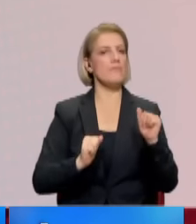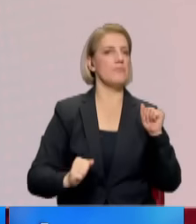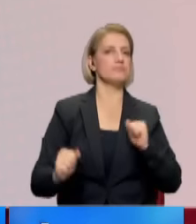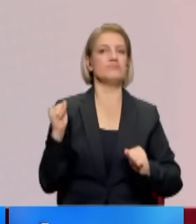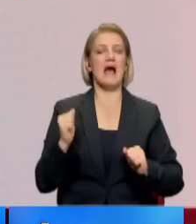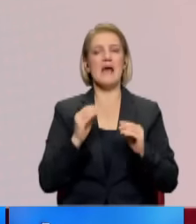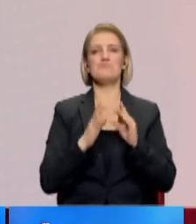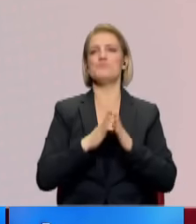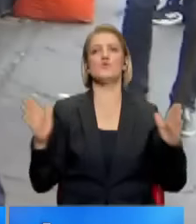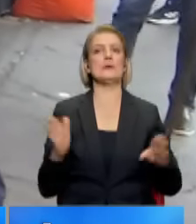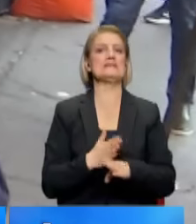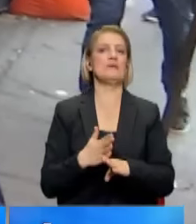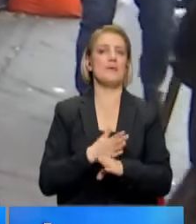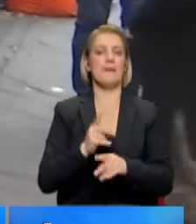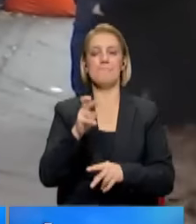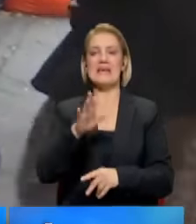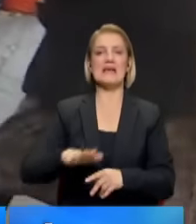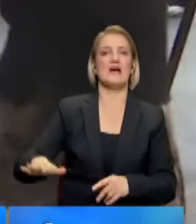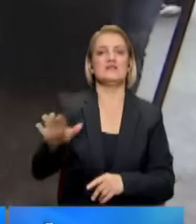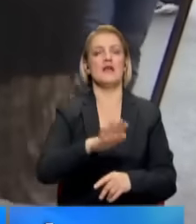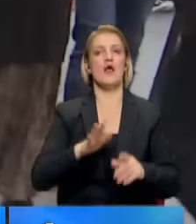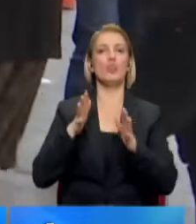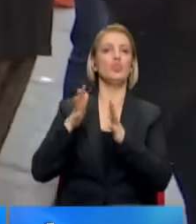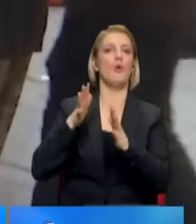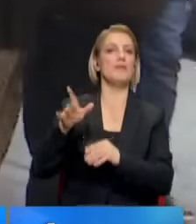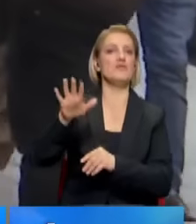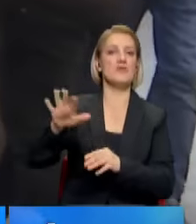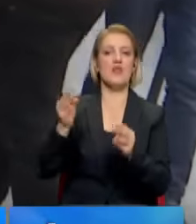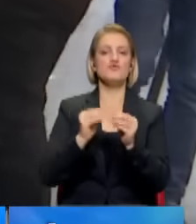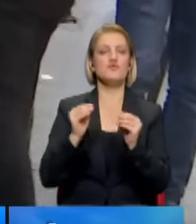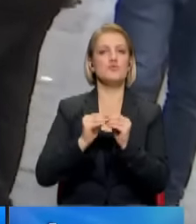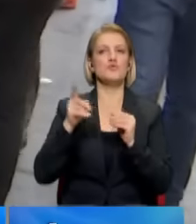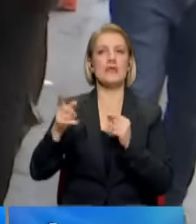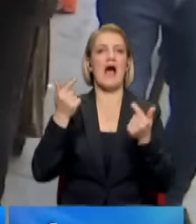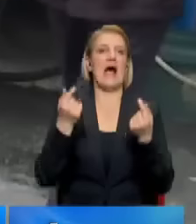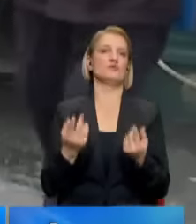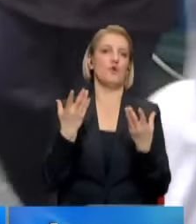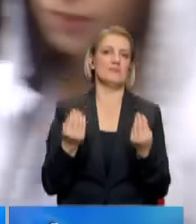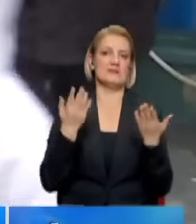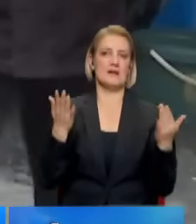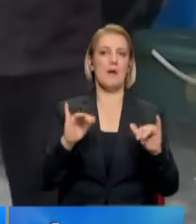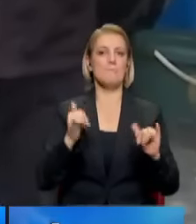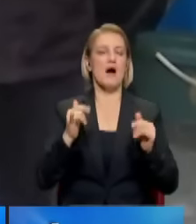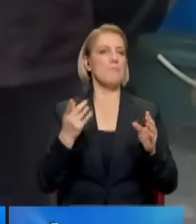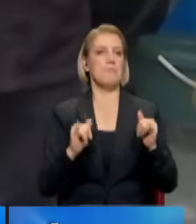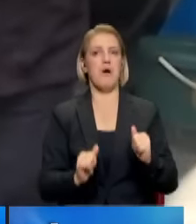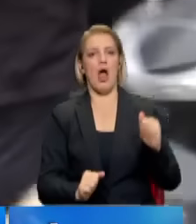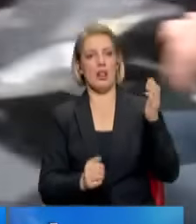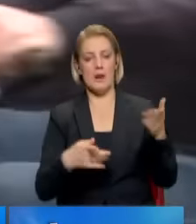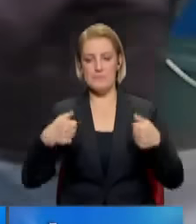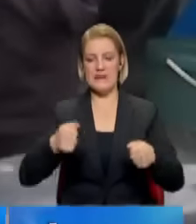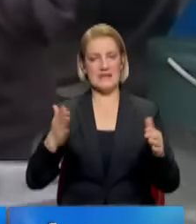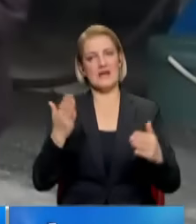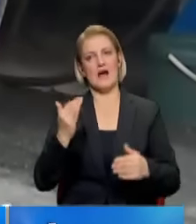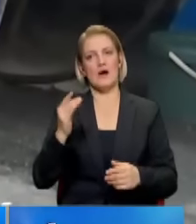artışının en büyük nedeni piyasada, toptancılarda yumurtanın az olması. Market daha pahalı. Pazardan